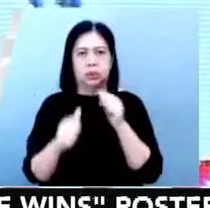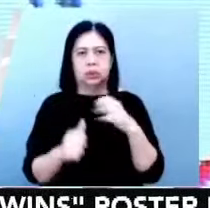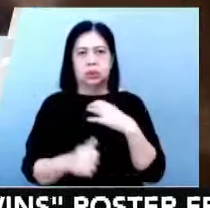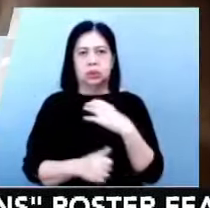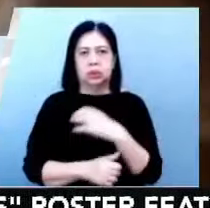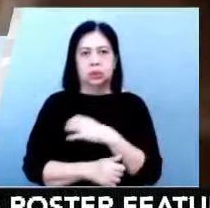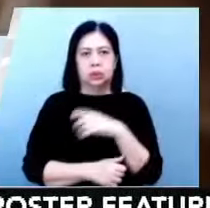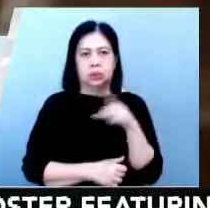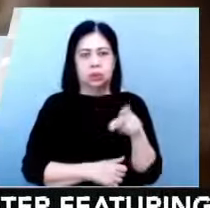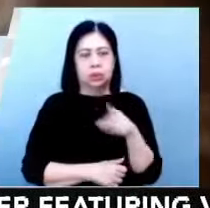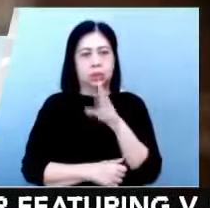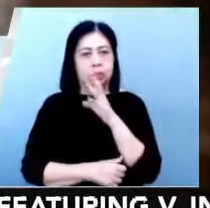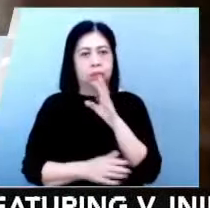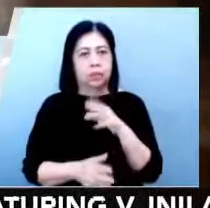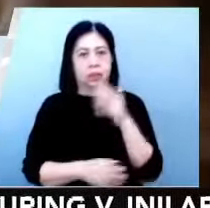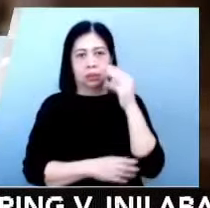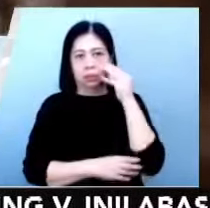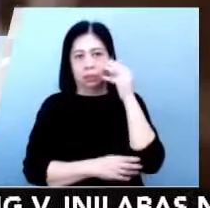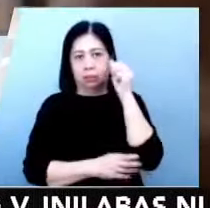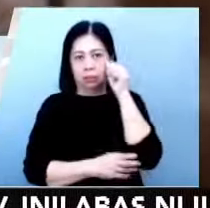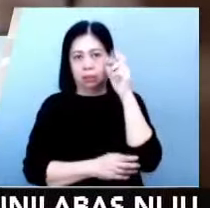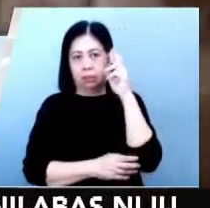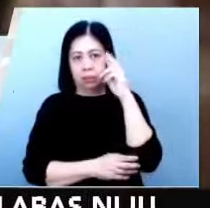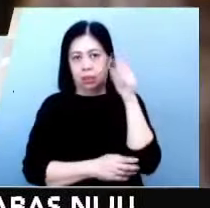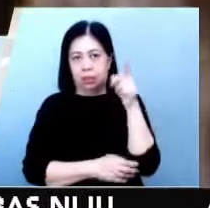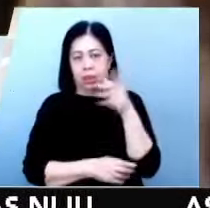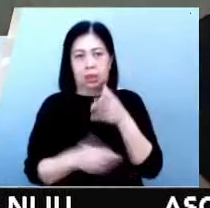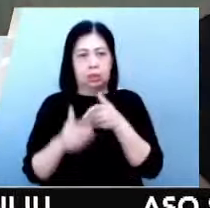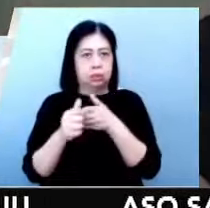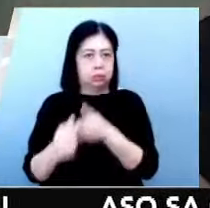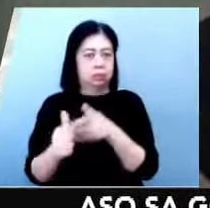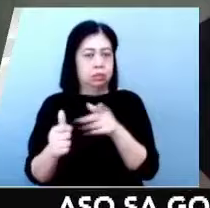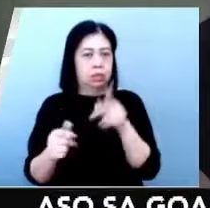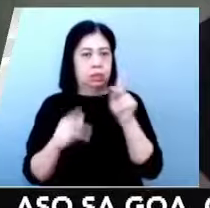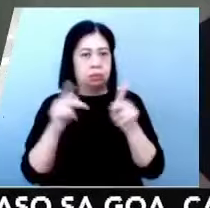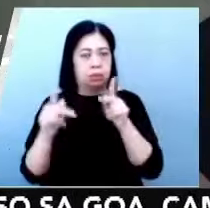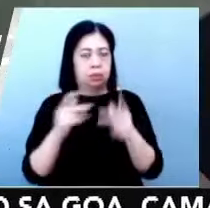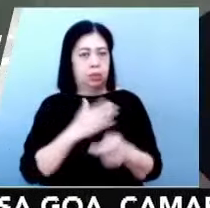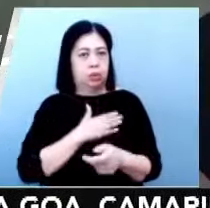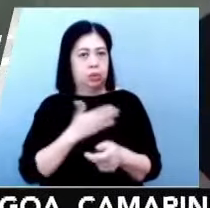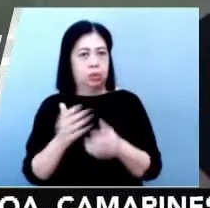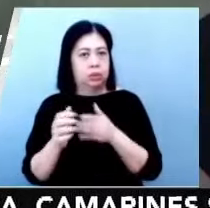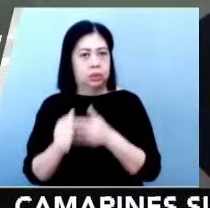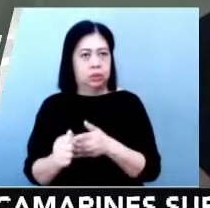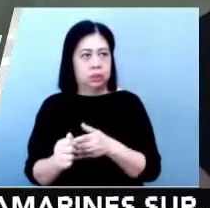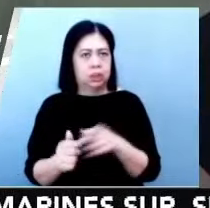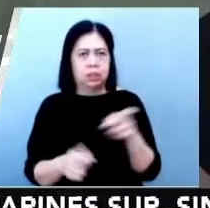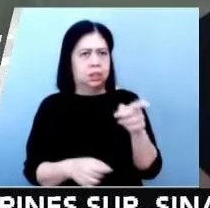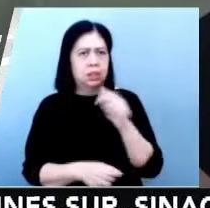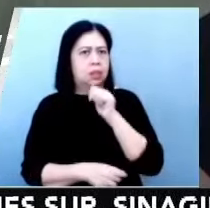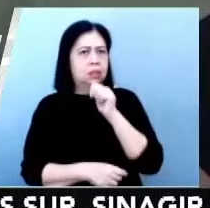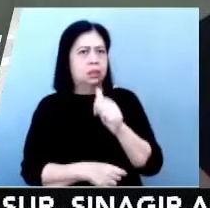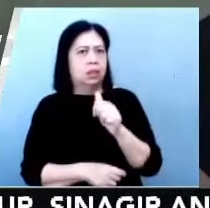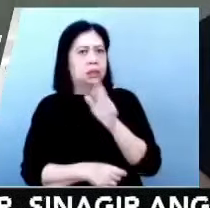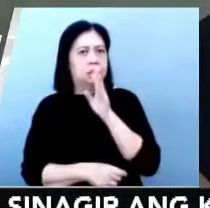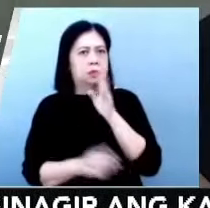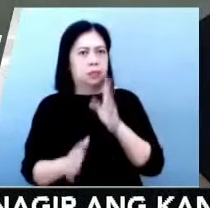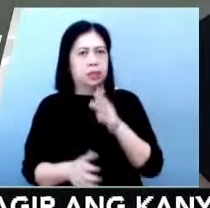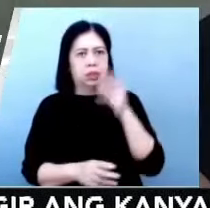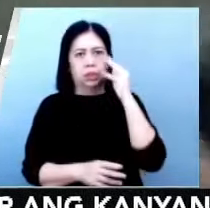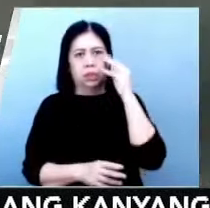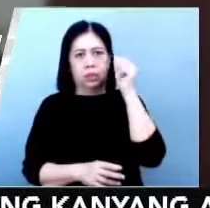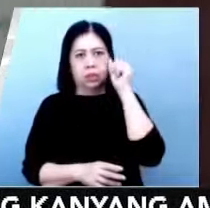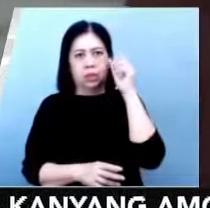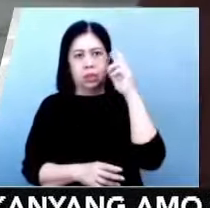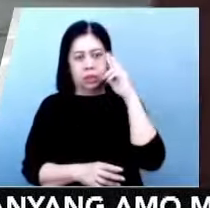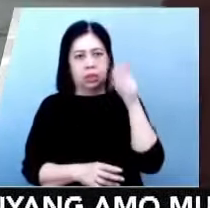si Speaker Romualdez ang pasimuno ng People's Initiative. It wasn't the Speaker actually who initiated